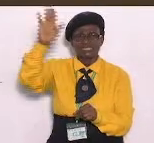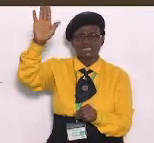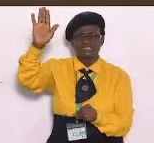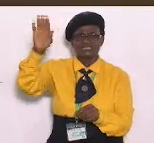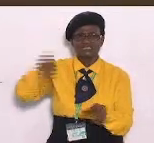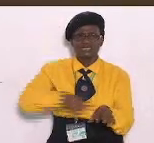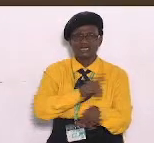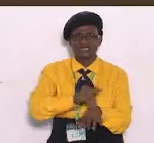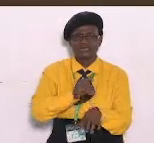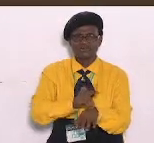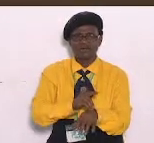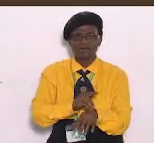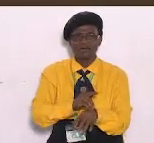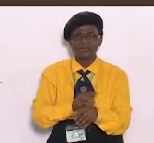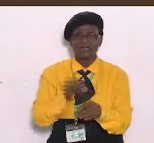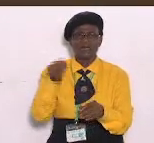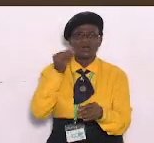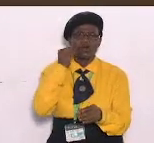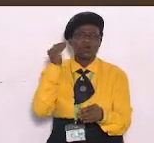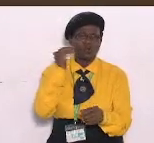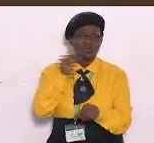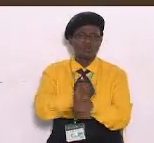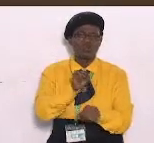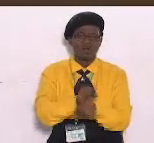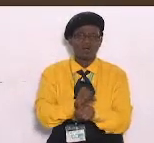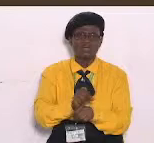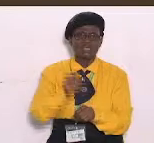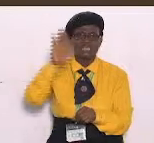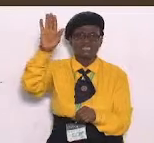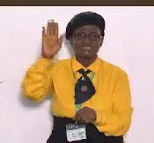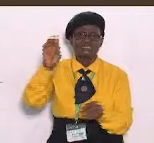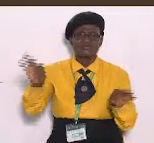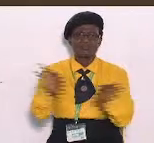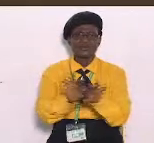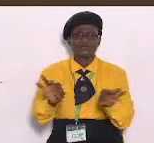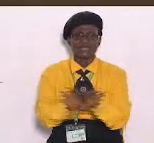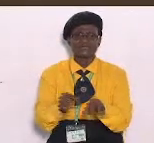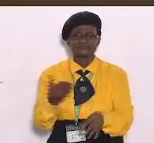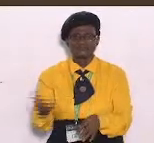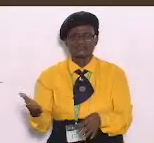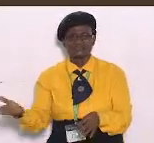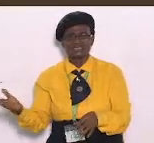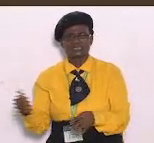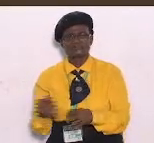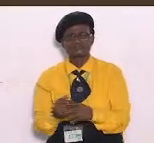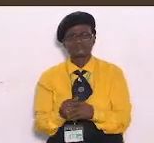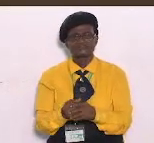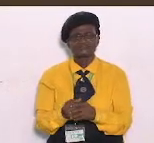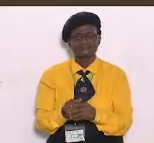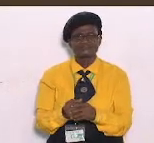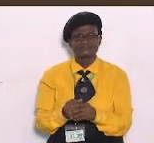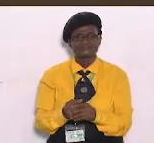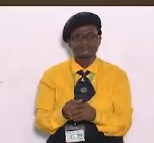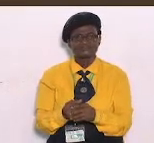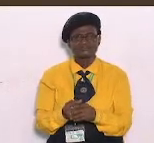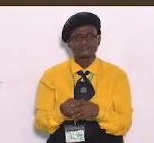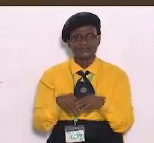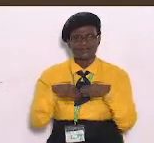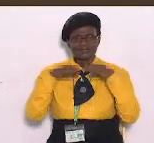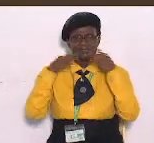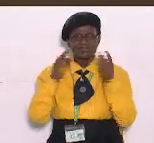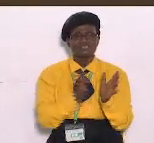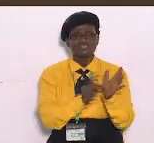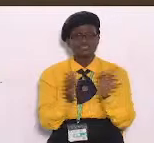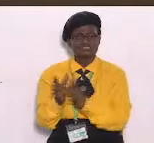plaire prends ces œuvres les vres du royaume